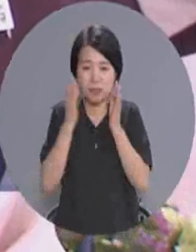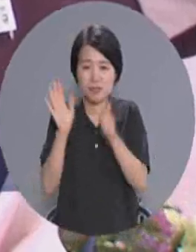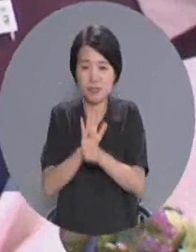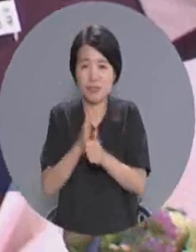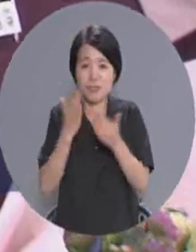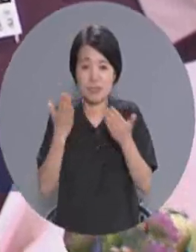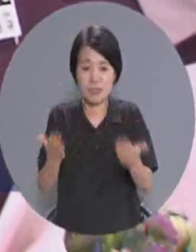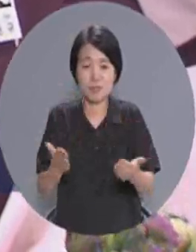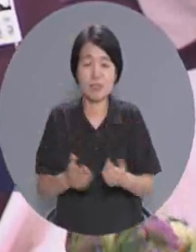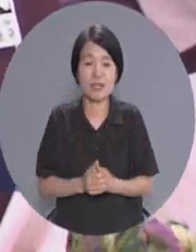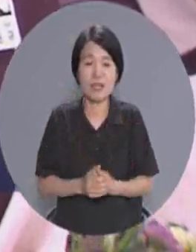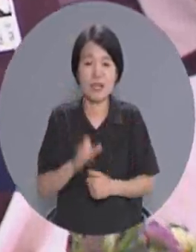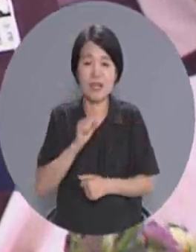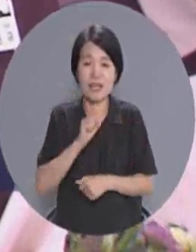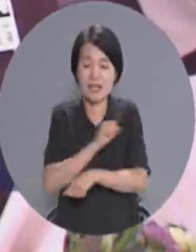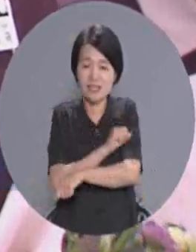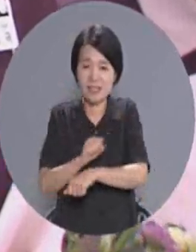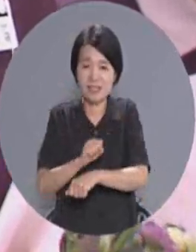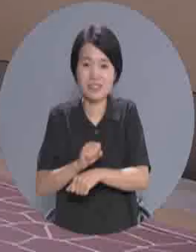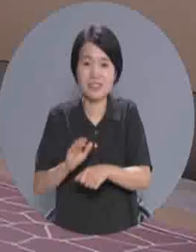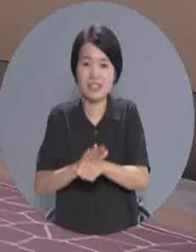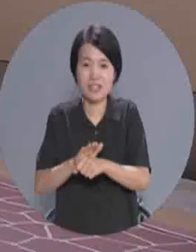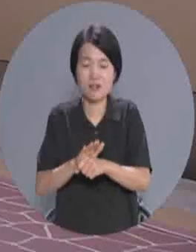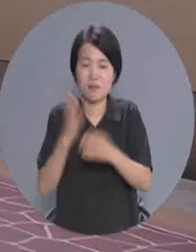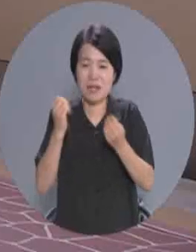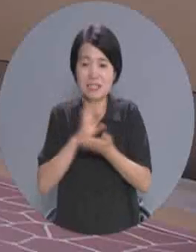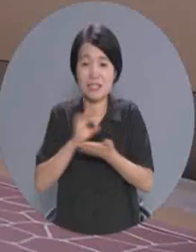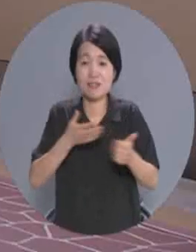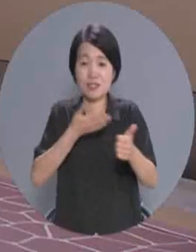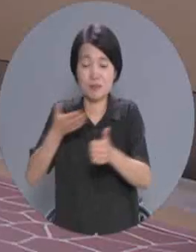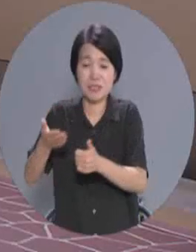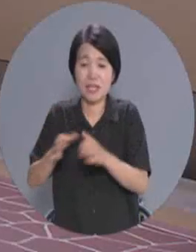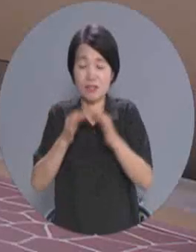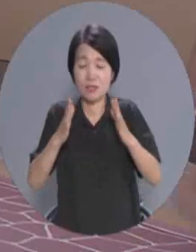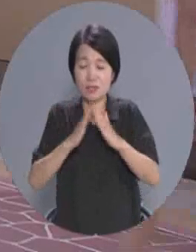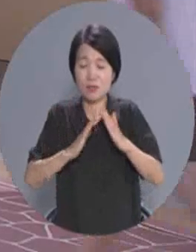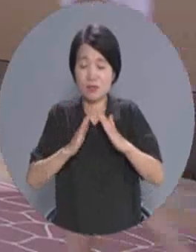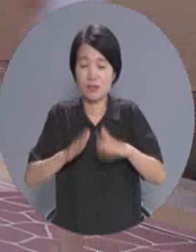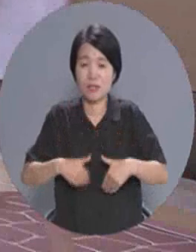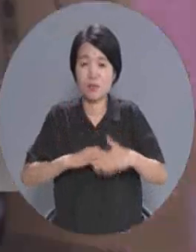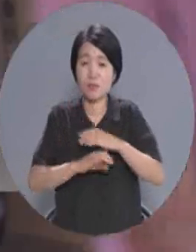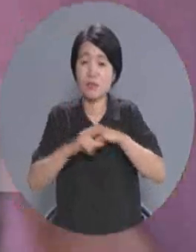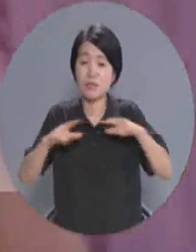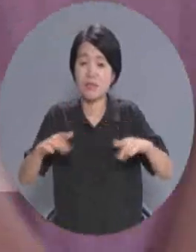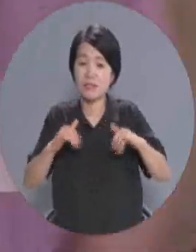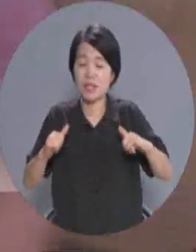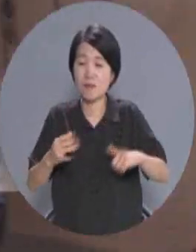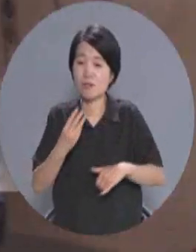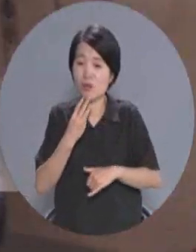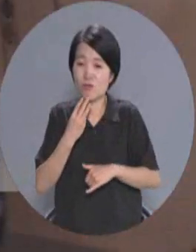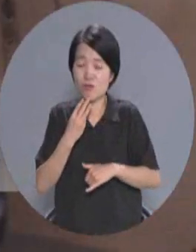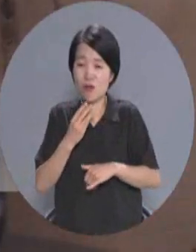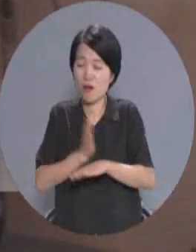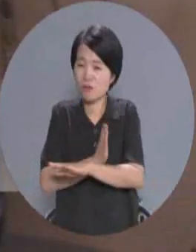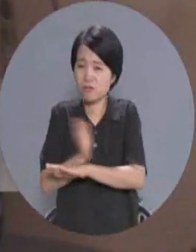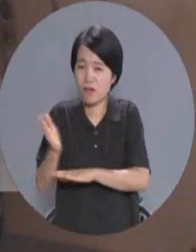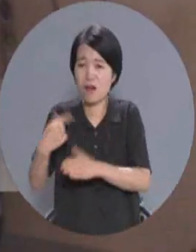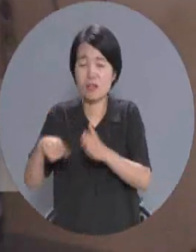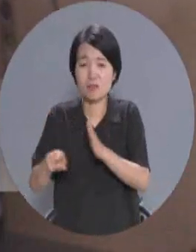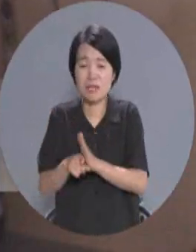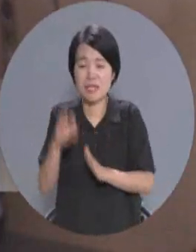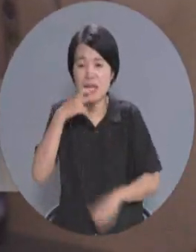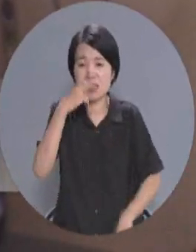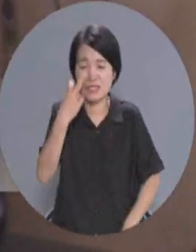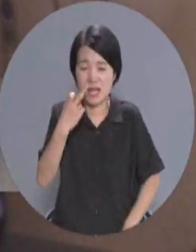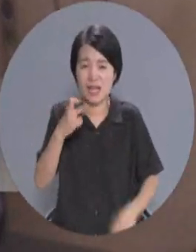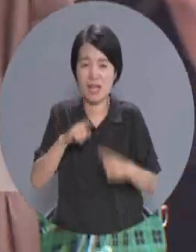사랑해 주시고요. SRT 많은 이용 부탁드립니다. 그동안 전남 동부 시민들은 수도권 동남부를 가기 위해